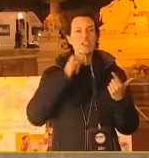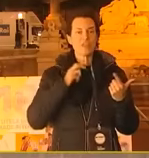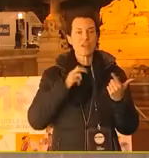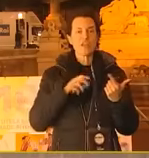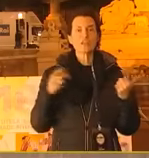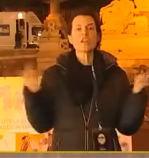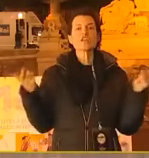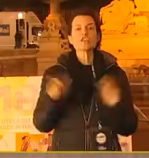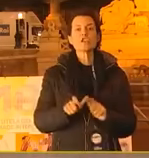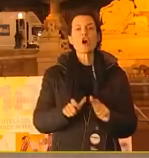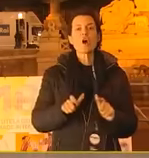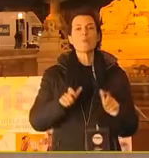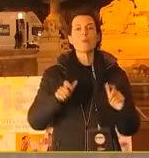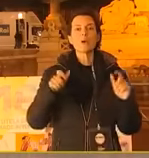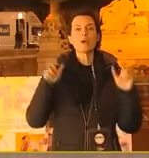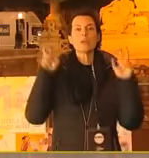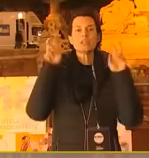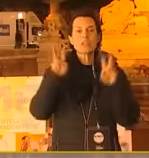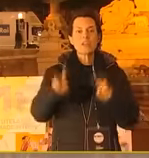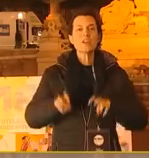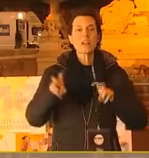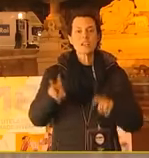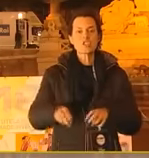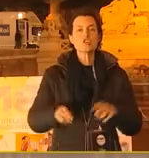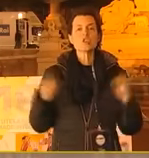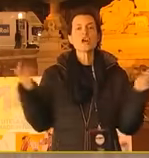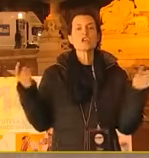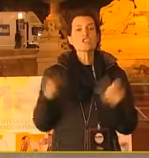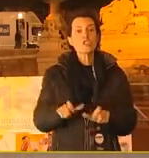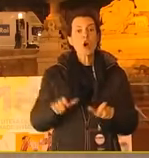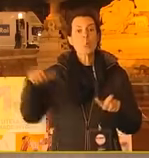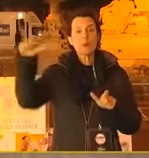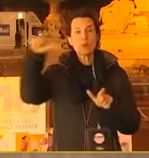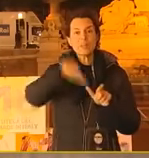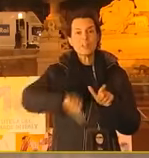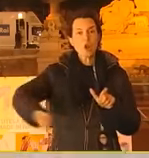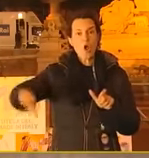trivellazioni, stop alle lobby del petrolio, ma vi immaginate?